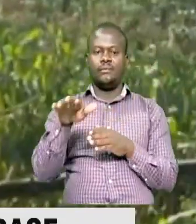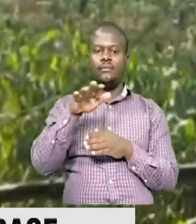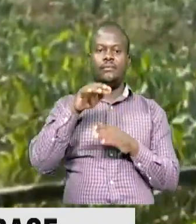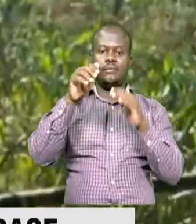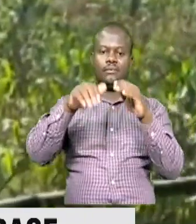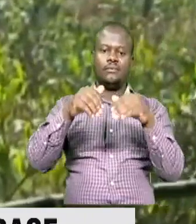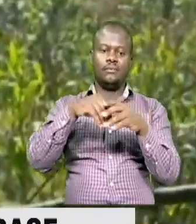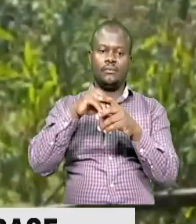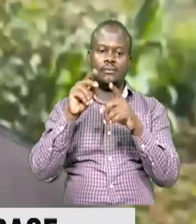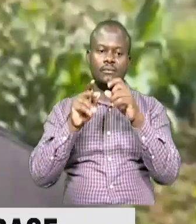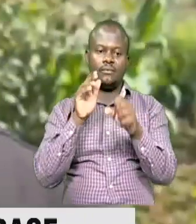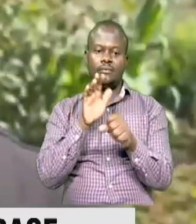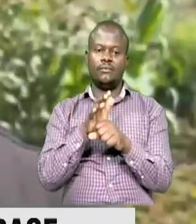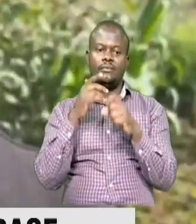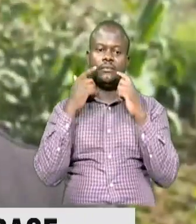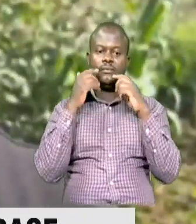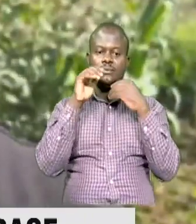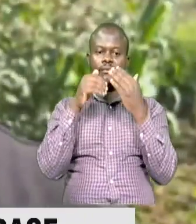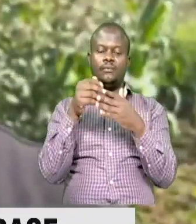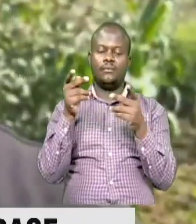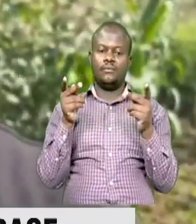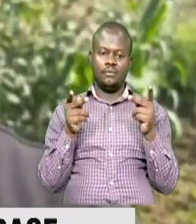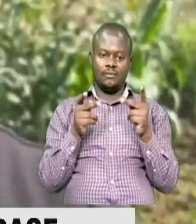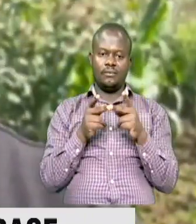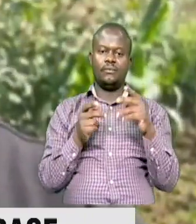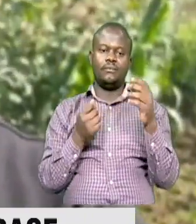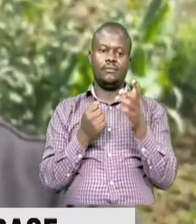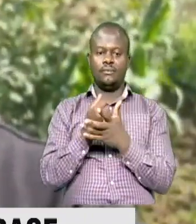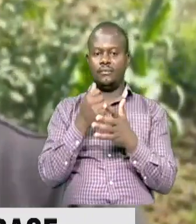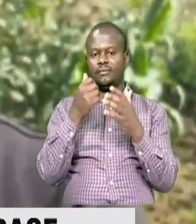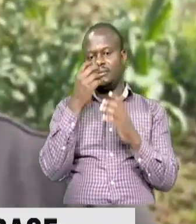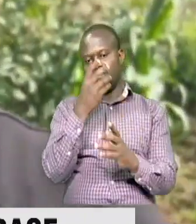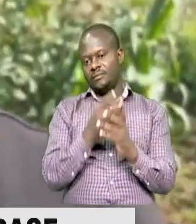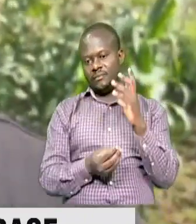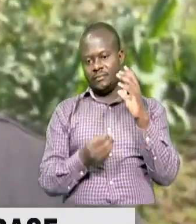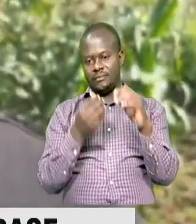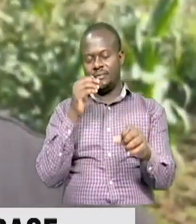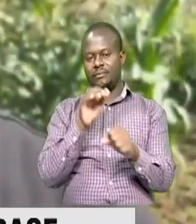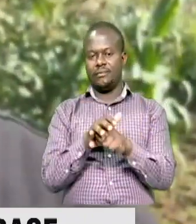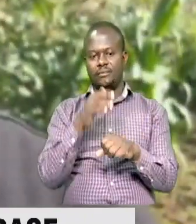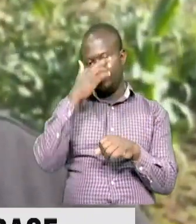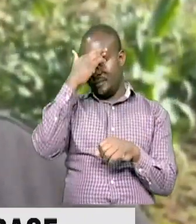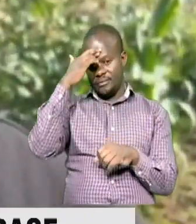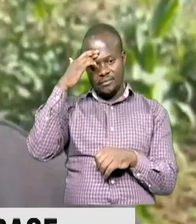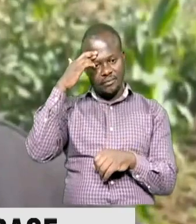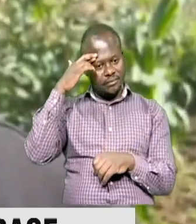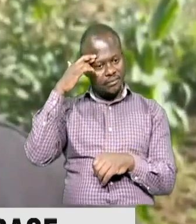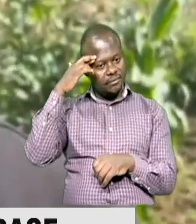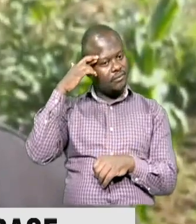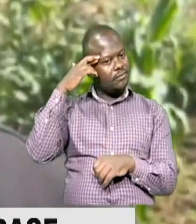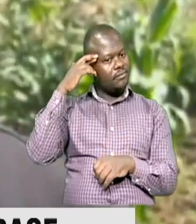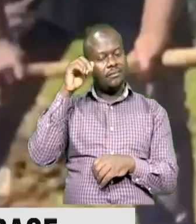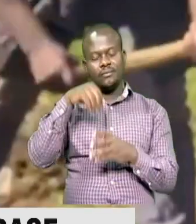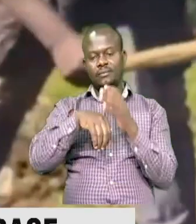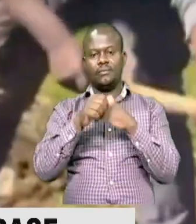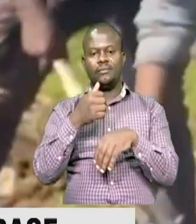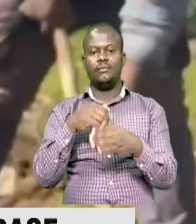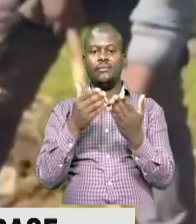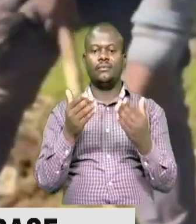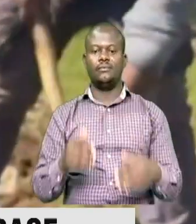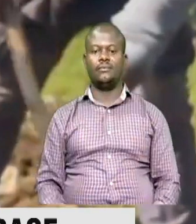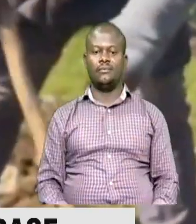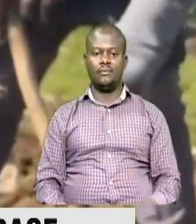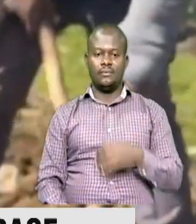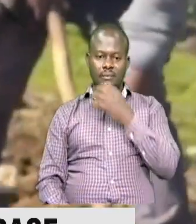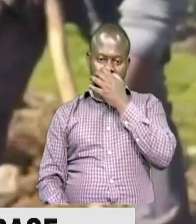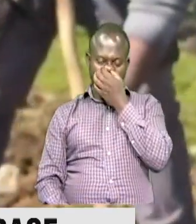n'abahinzi benshi, bakavuga ko rero uyu mwuzi wagiye ubateza igihombo gikomeye, akaba ariyo mpamvu bitabiriye ibi bikorwa by'umuganda. Aya mazi aho